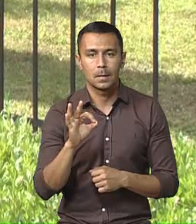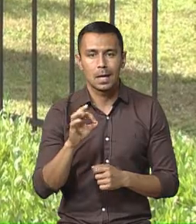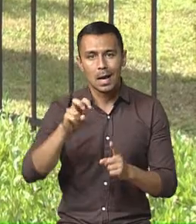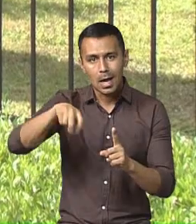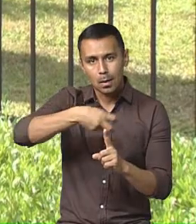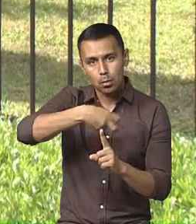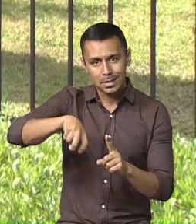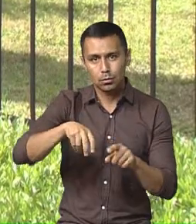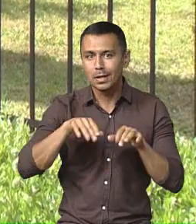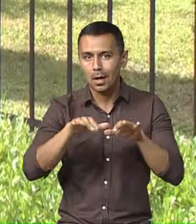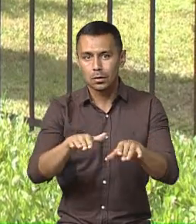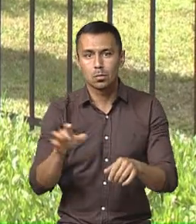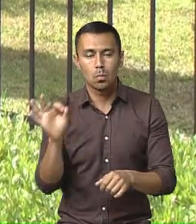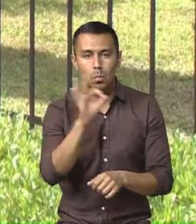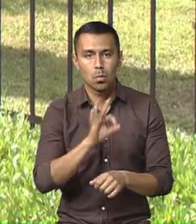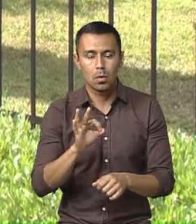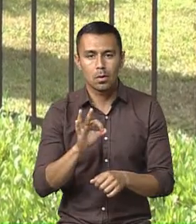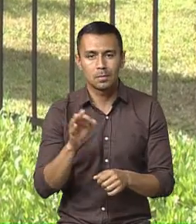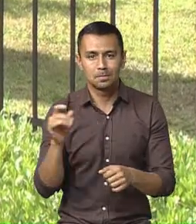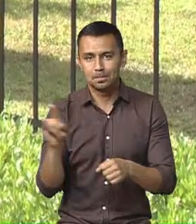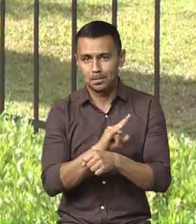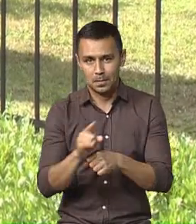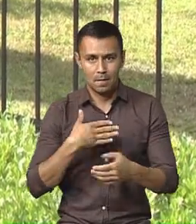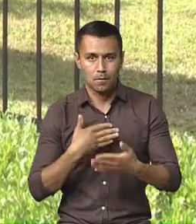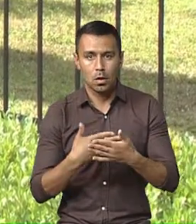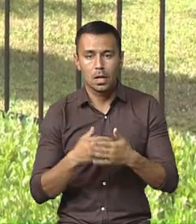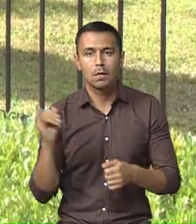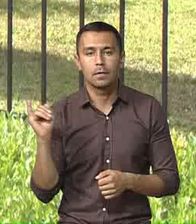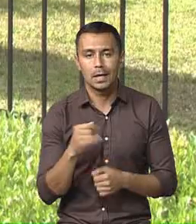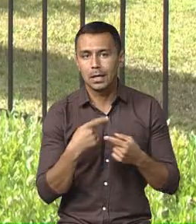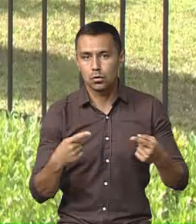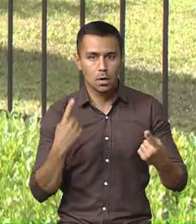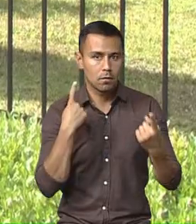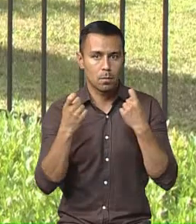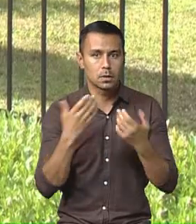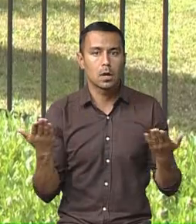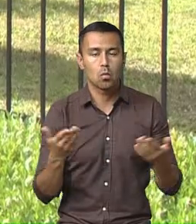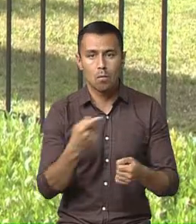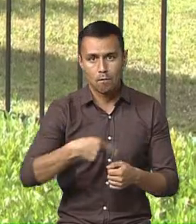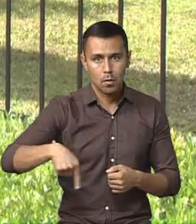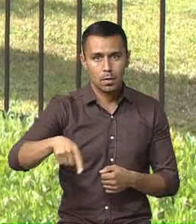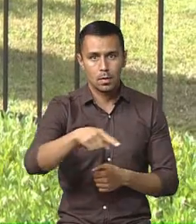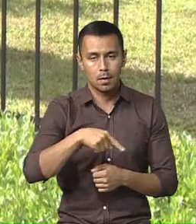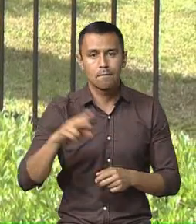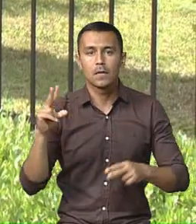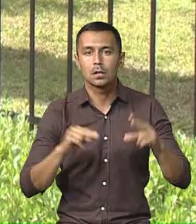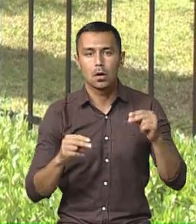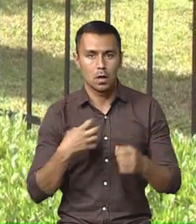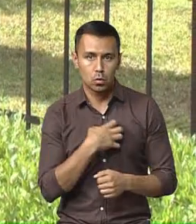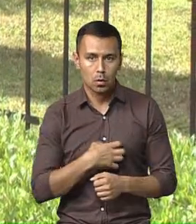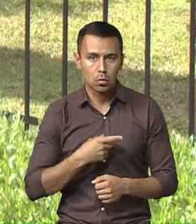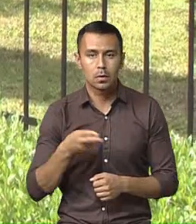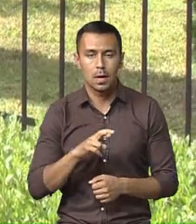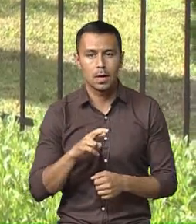колабораційної діяльності, щодо псевдоволонтерів і іншу інформацію, яку вони вважають актуальною